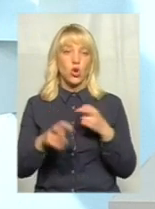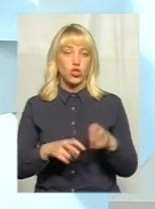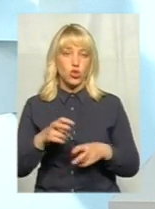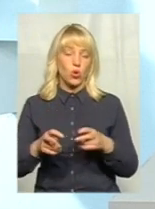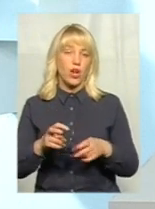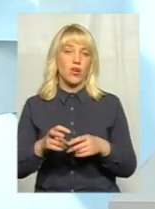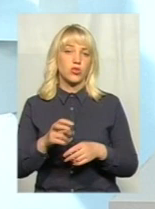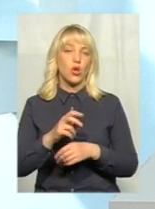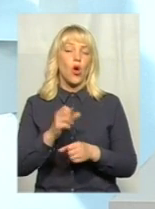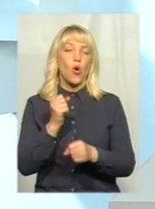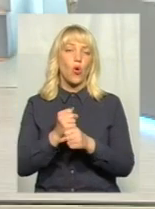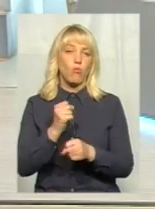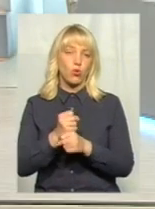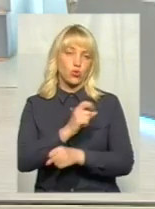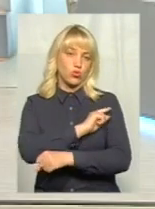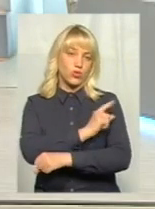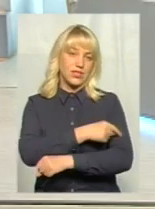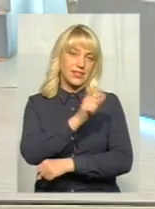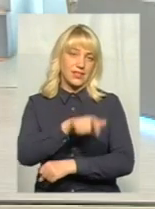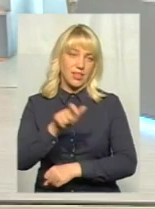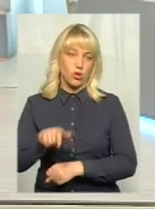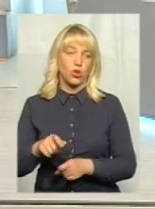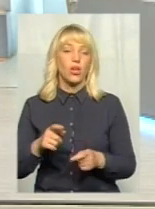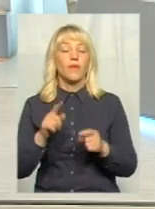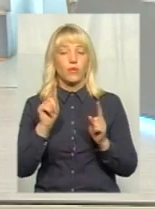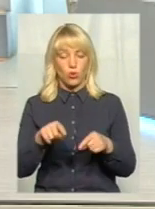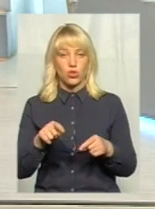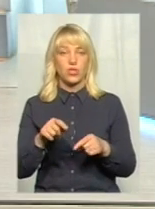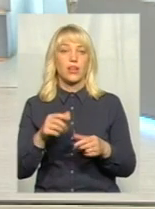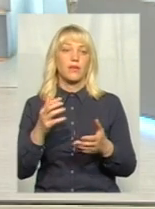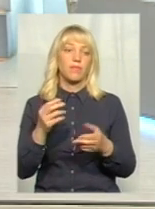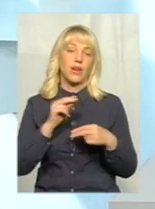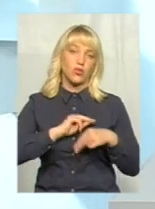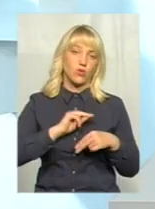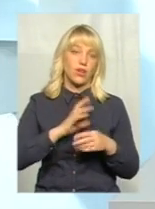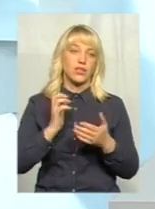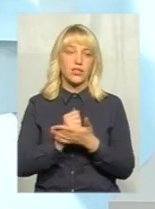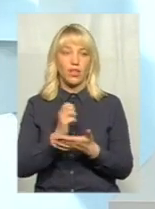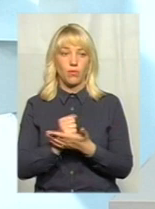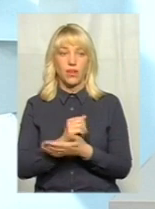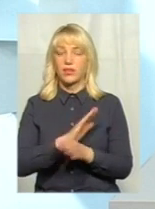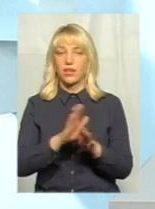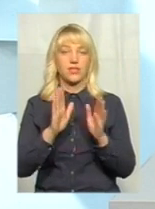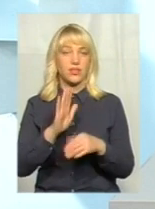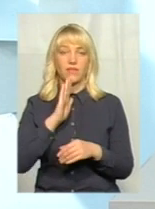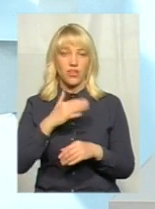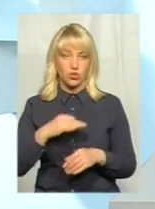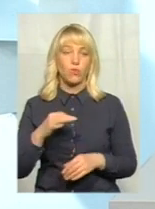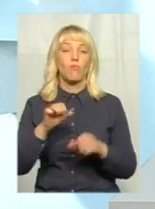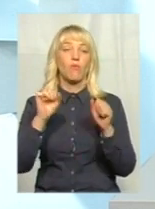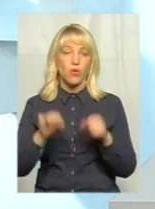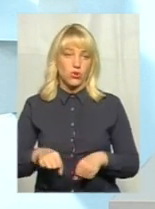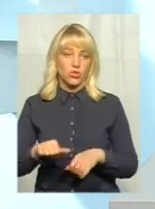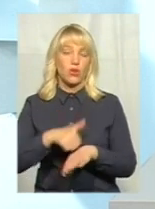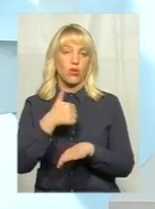собі додаткові робочі місця. Тож працювати і заробляти в нашій області? Ну, не тільки в нашій області, можна. Головне,